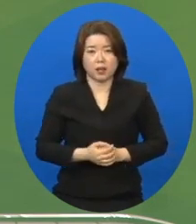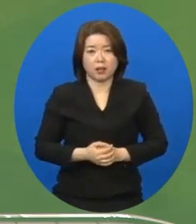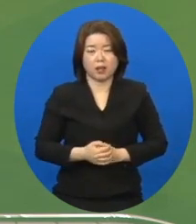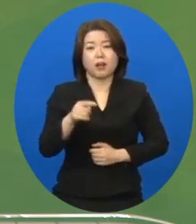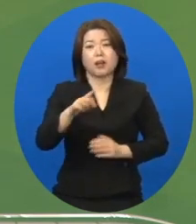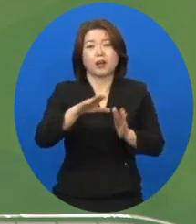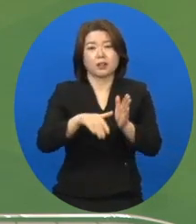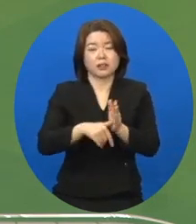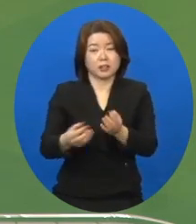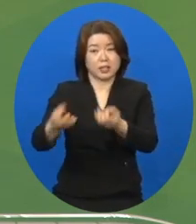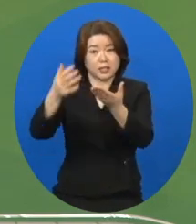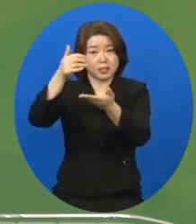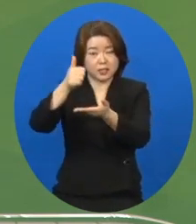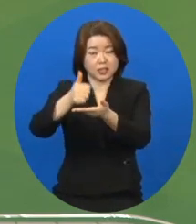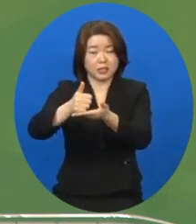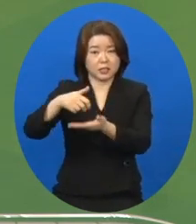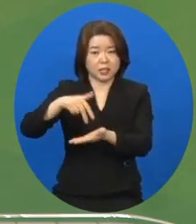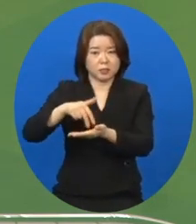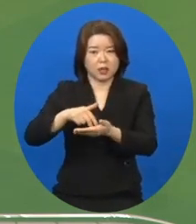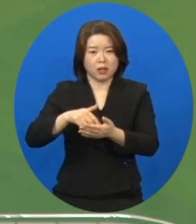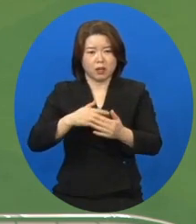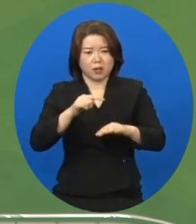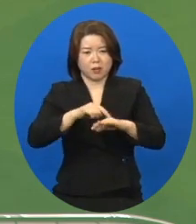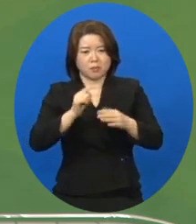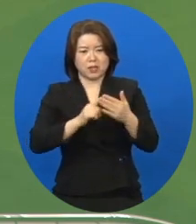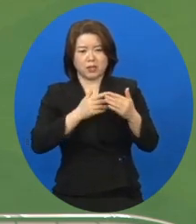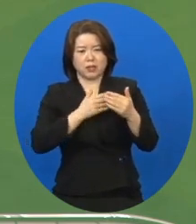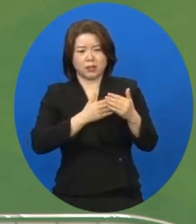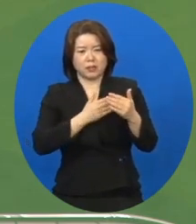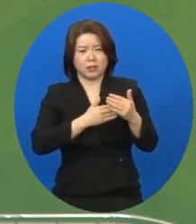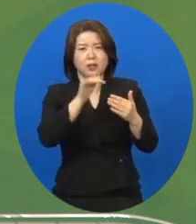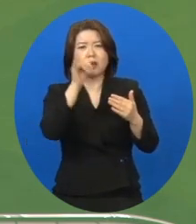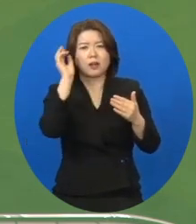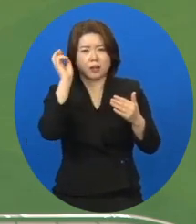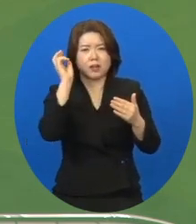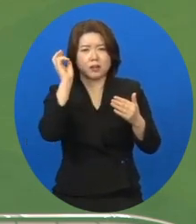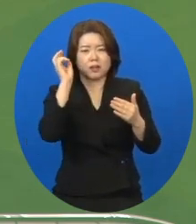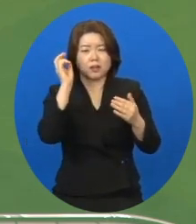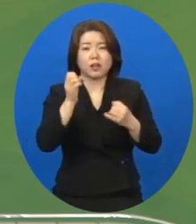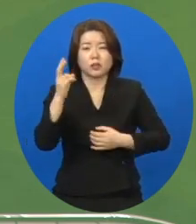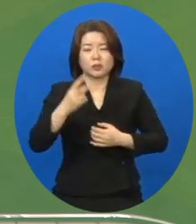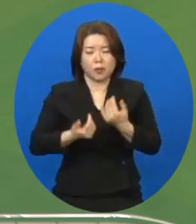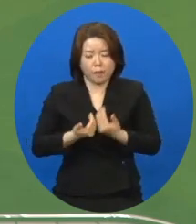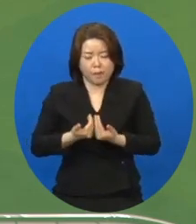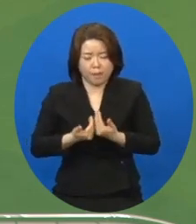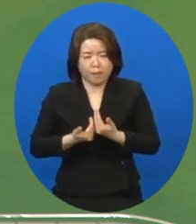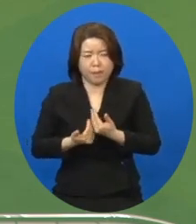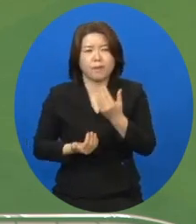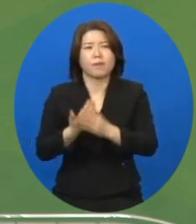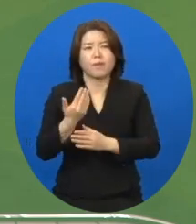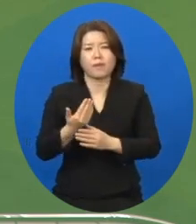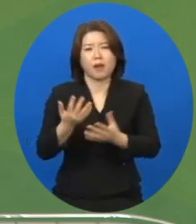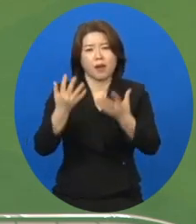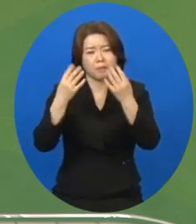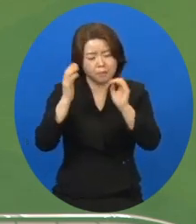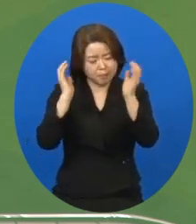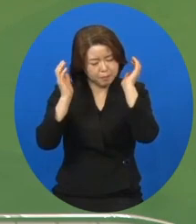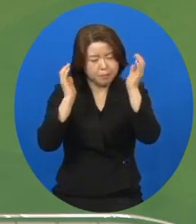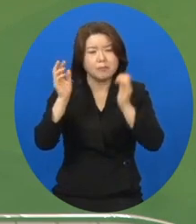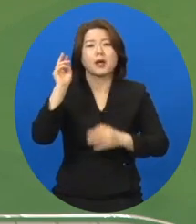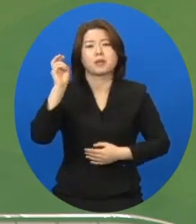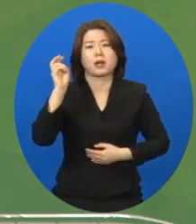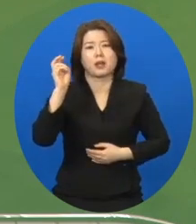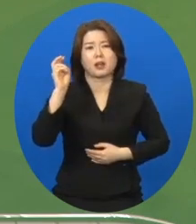그때 제사장들은 얼마나 두렵기도 하고 얼마나 갈등도 되고 얼마나 혼란스럽기도 하고